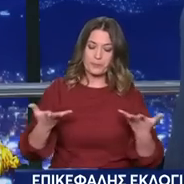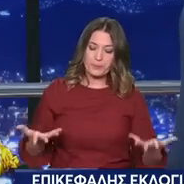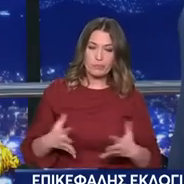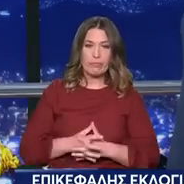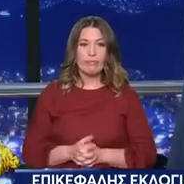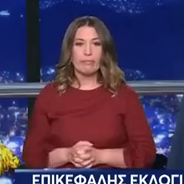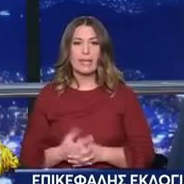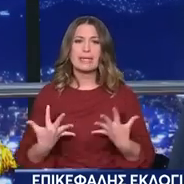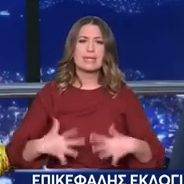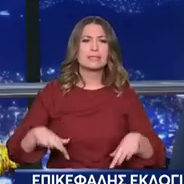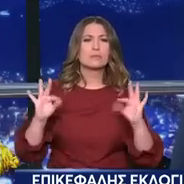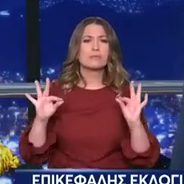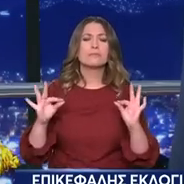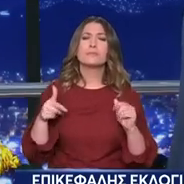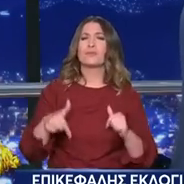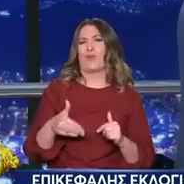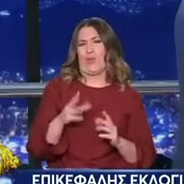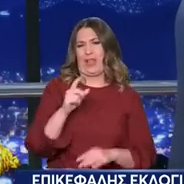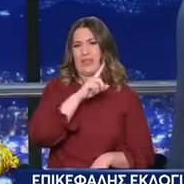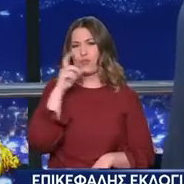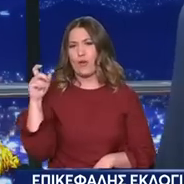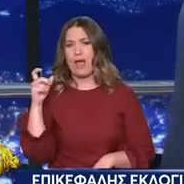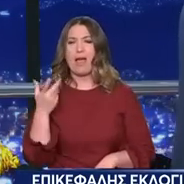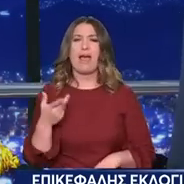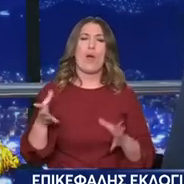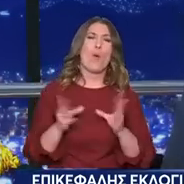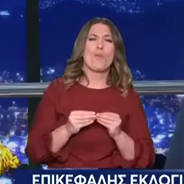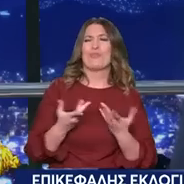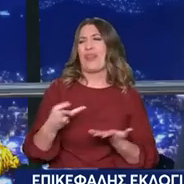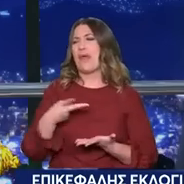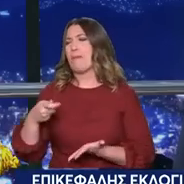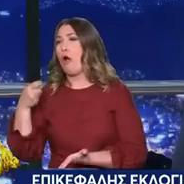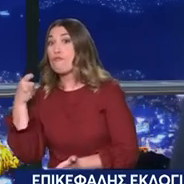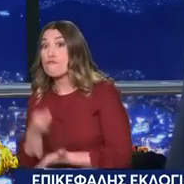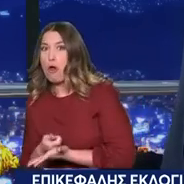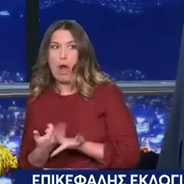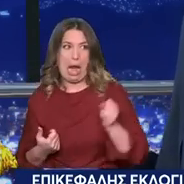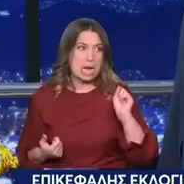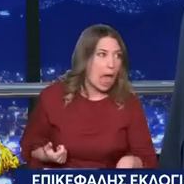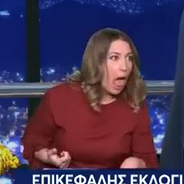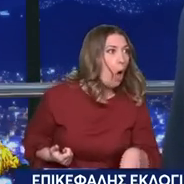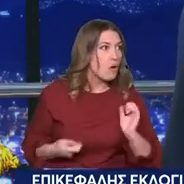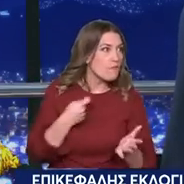να ξεκινήσουμε και να πούμε στα δύσκολα. Αρχίζει όλη αυτή η ιστορία της φορολογίας, της μη φορολογίας κλπ.